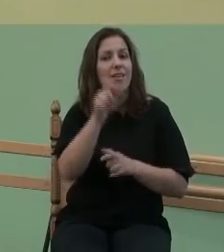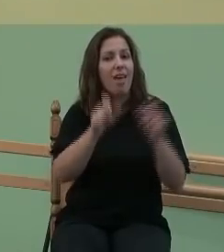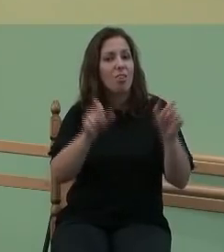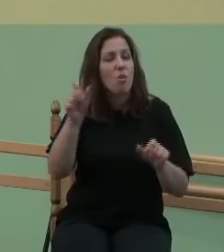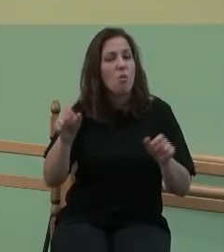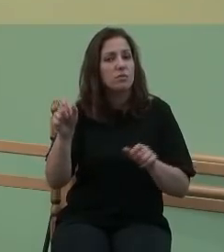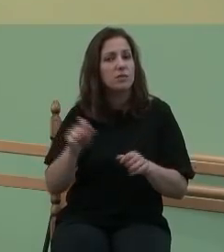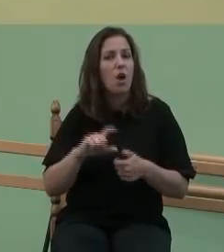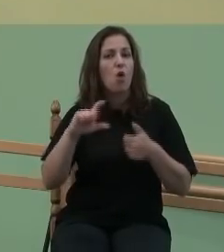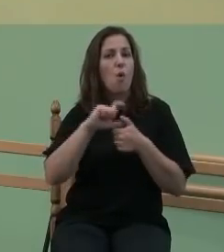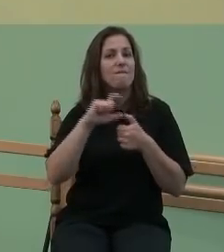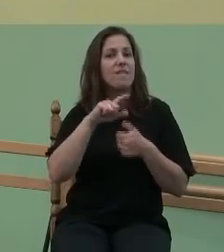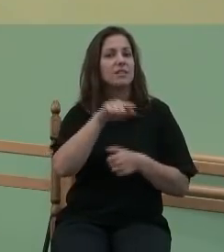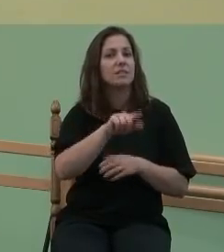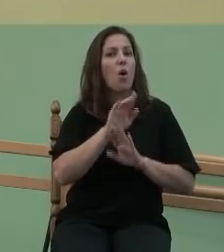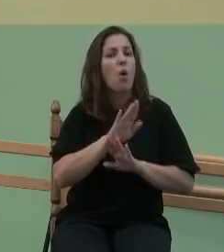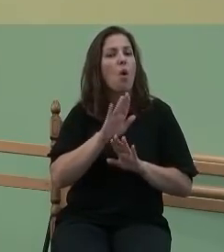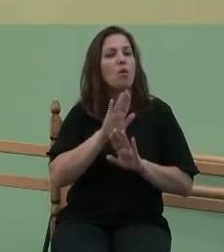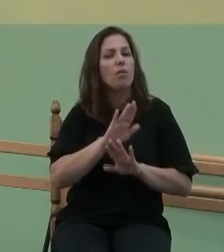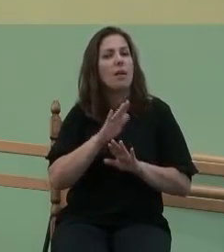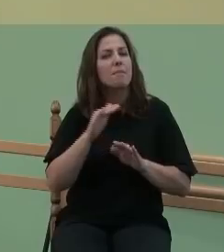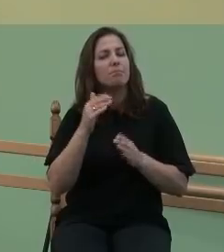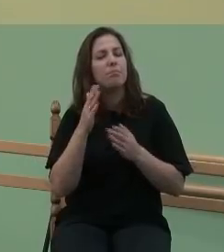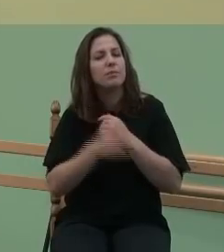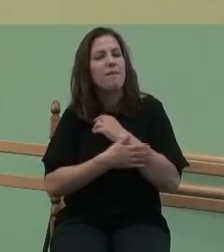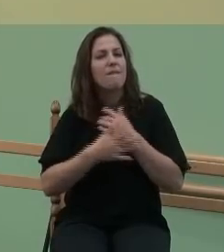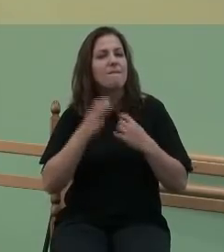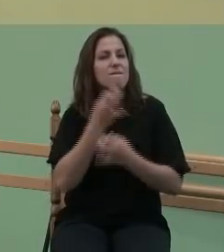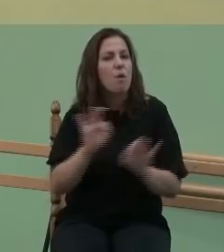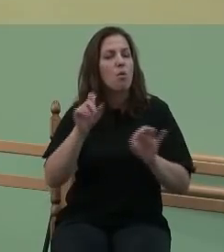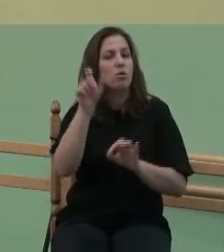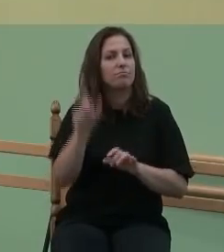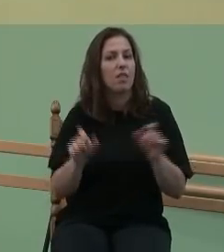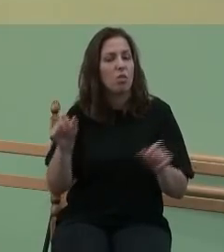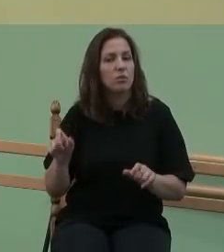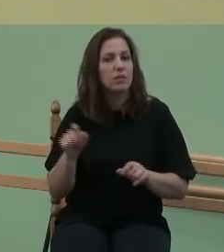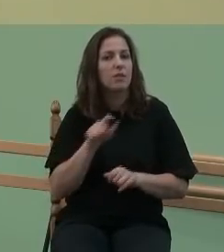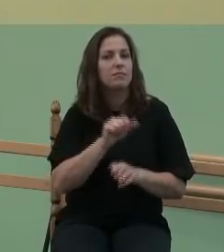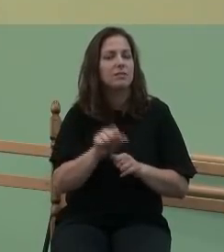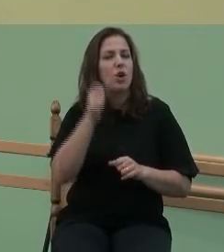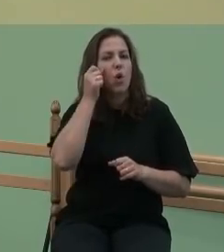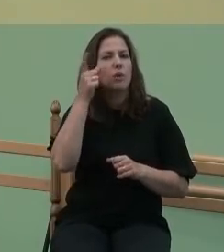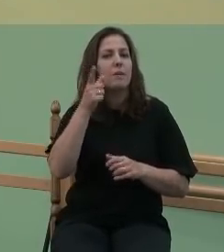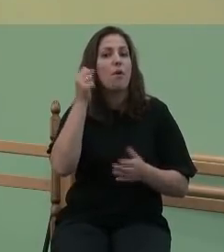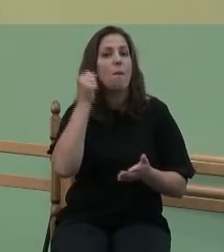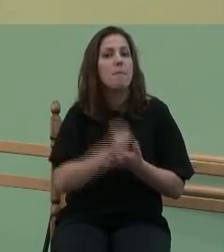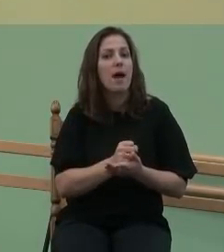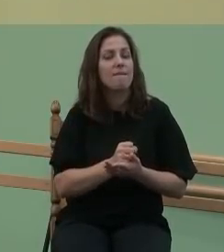jednostki, konwencji o ochronie podstawowych wolności i praw jednostki, jest koncepcją